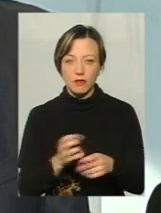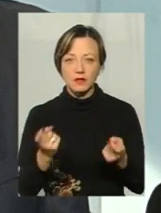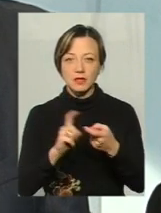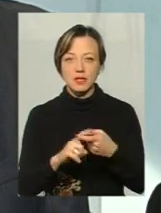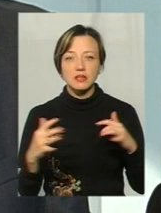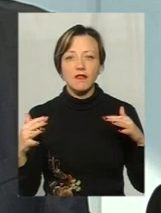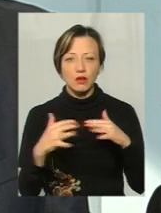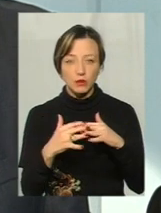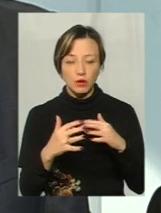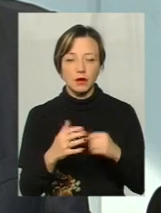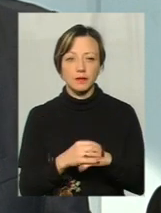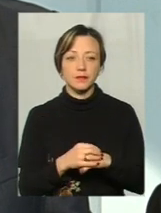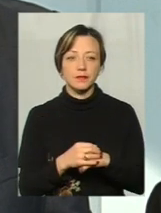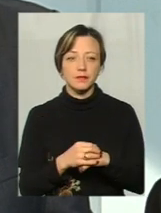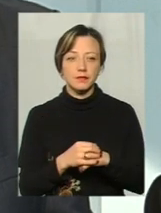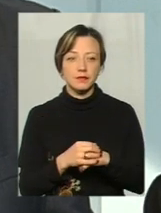війною.